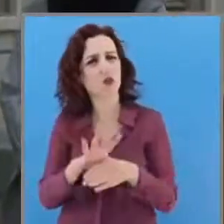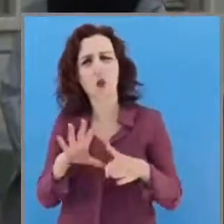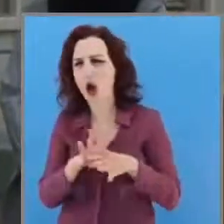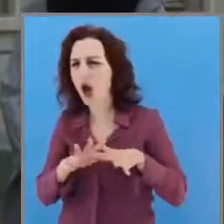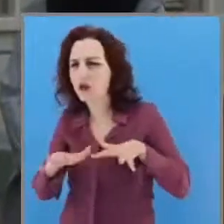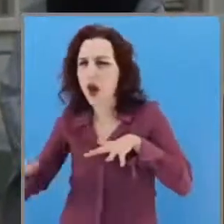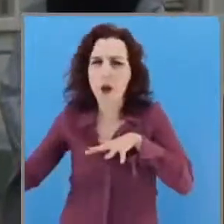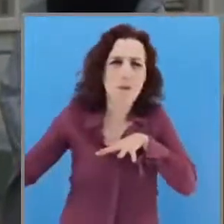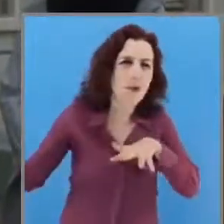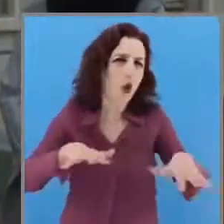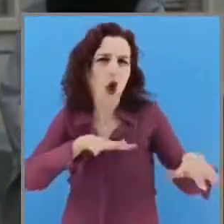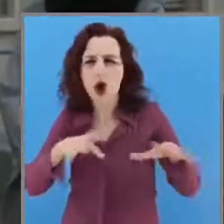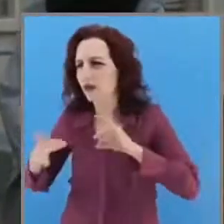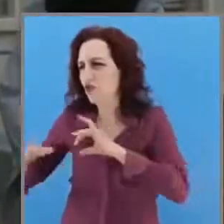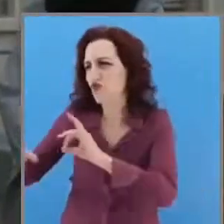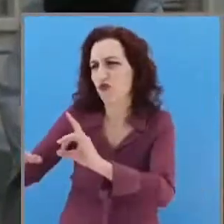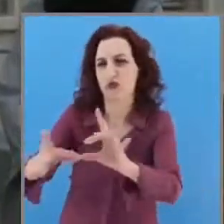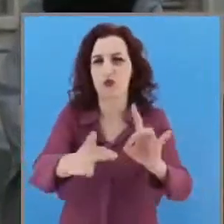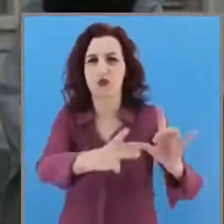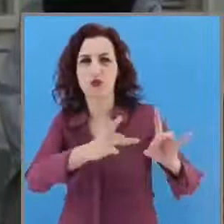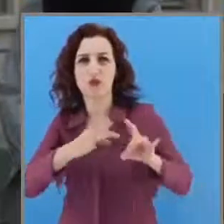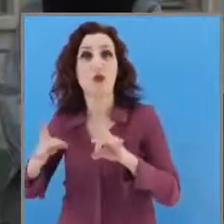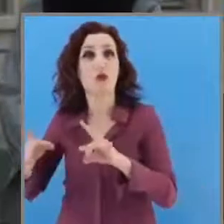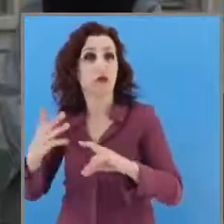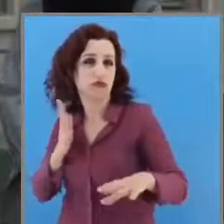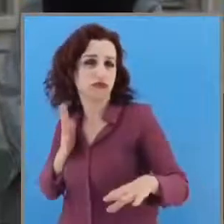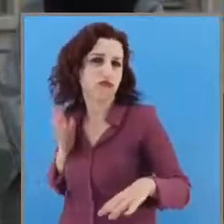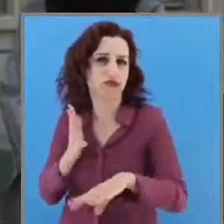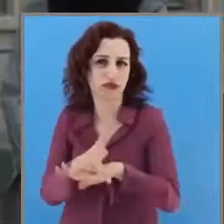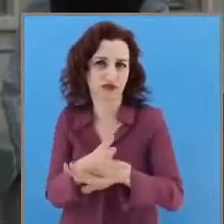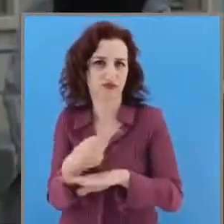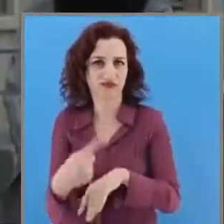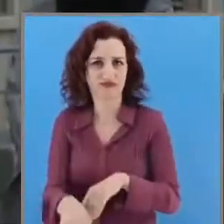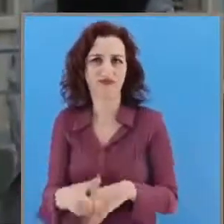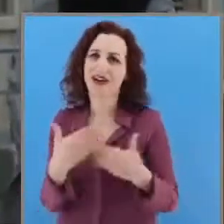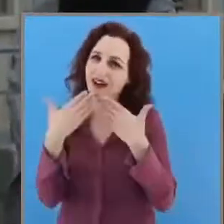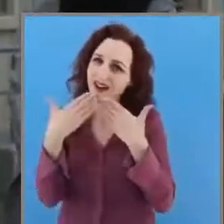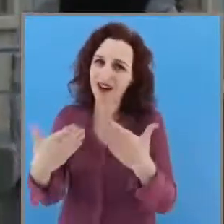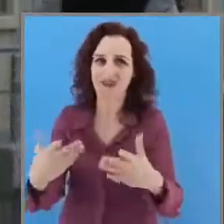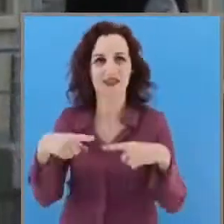per intervenire con rigore su questo fronte. Grazie veramente a tutti.